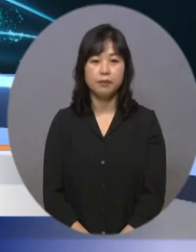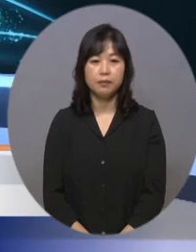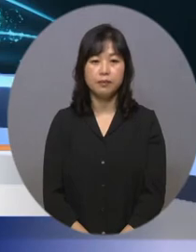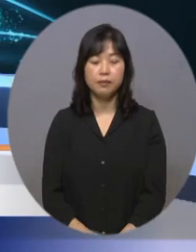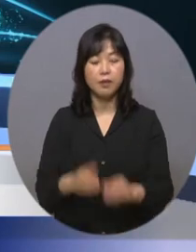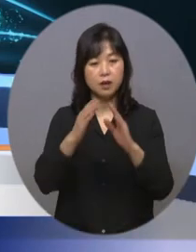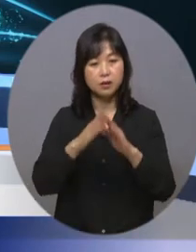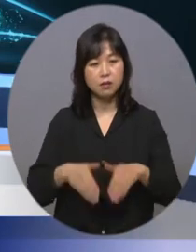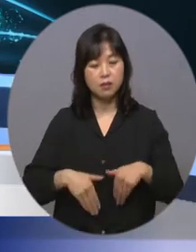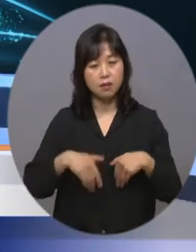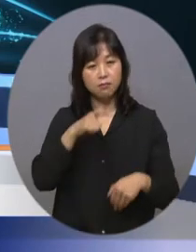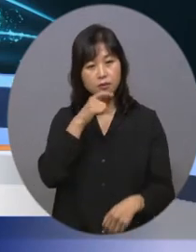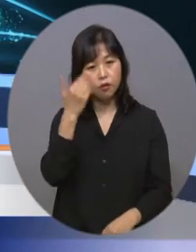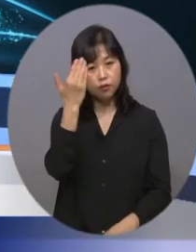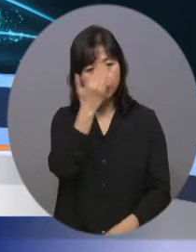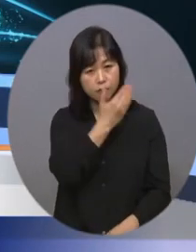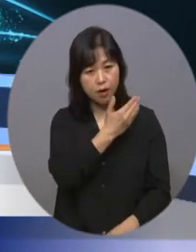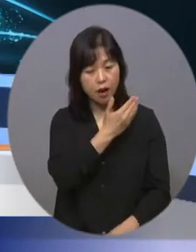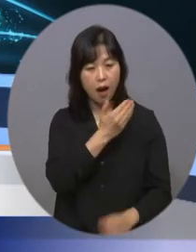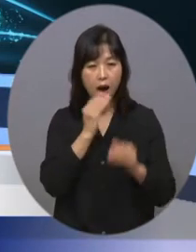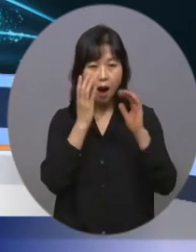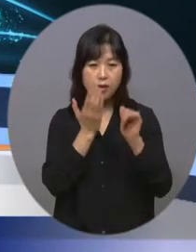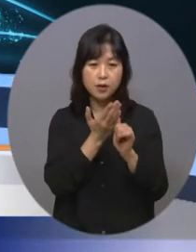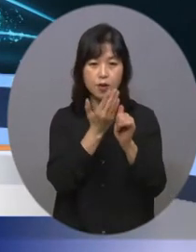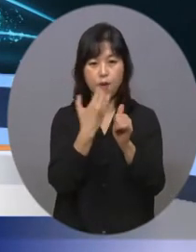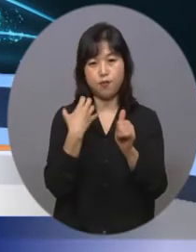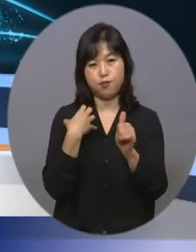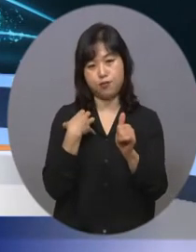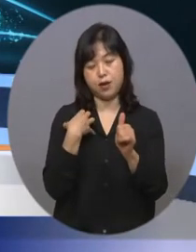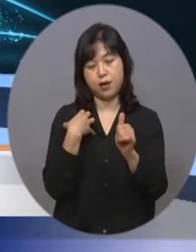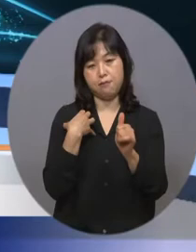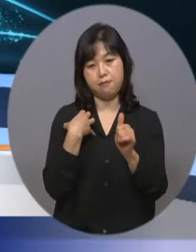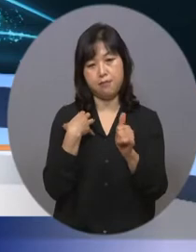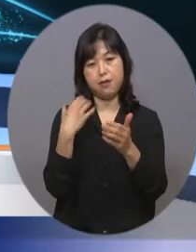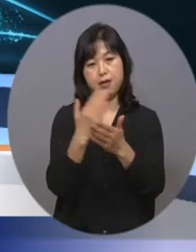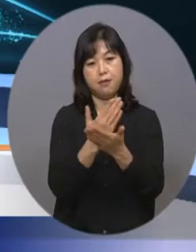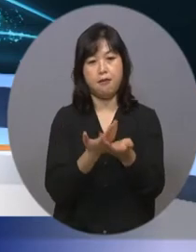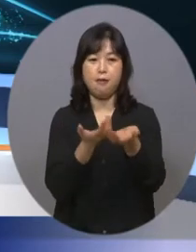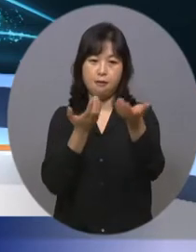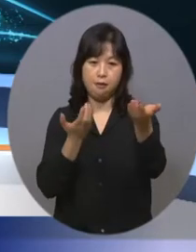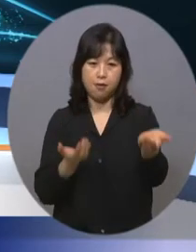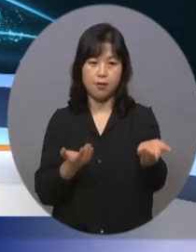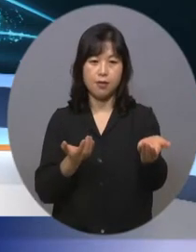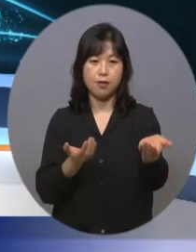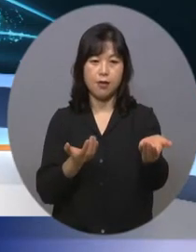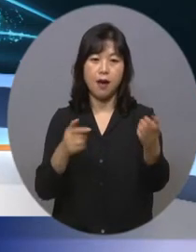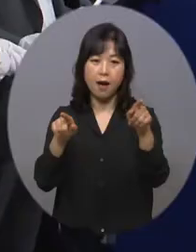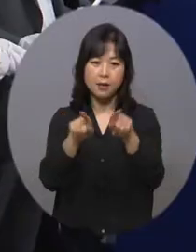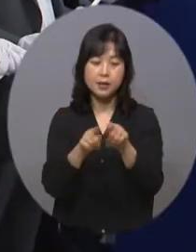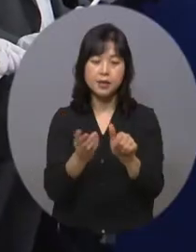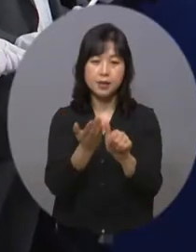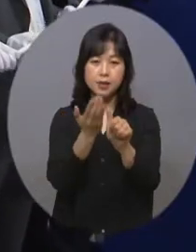전남 여수시가 육아 부담을 함께 나누는 공동 육아 나눔터 1호점 문을 열었습니다.